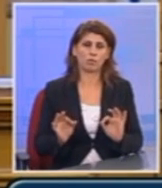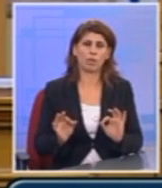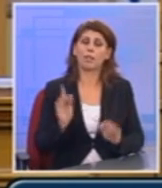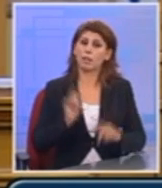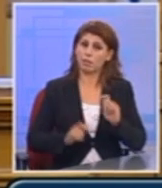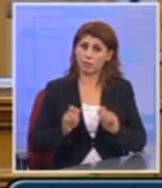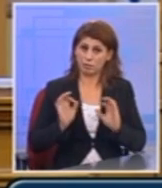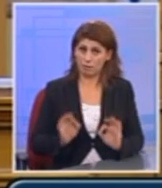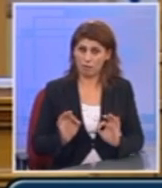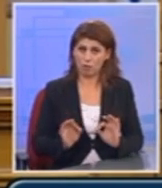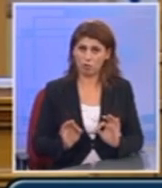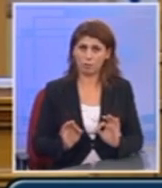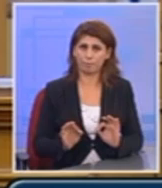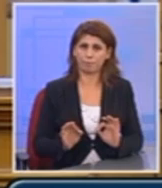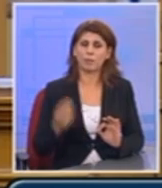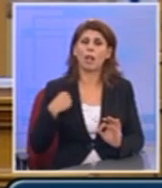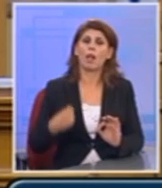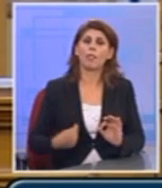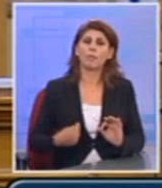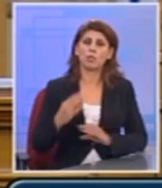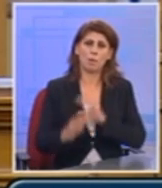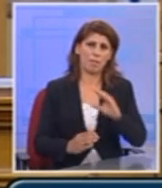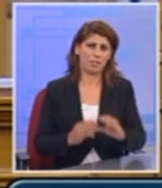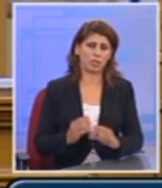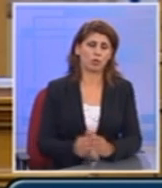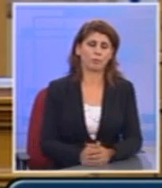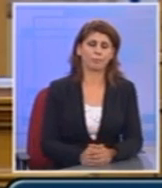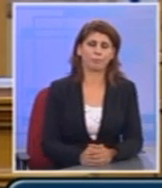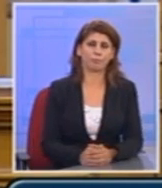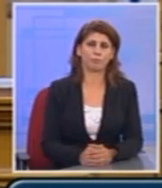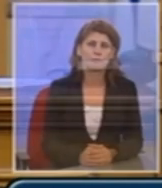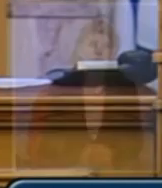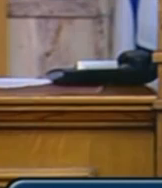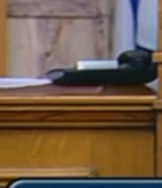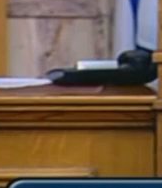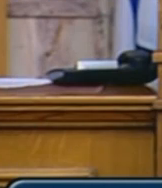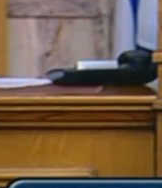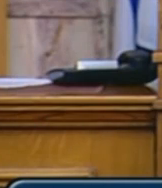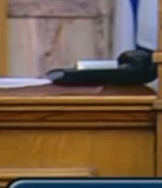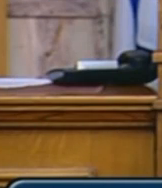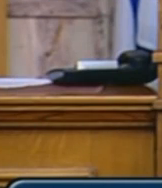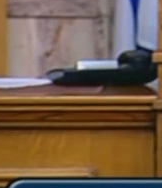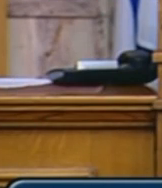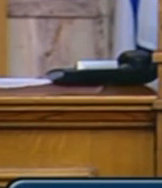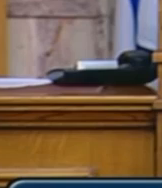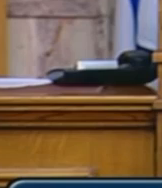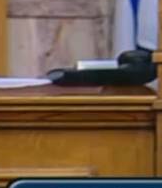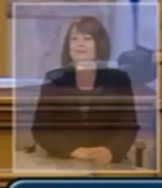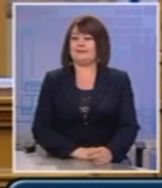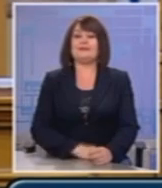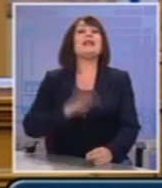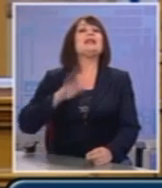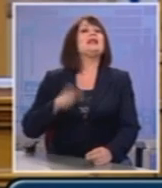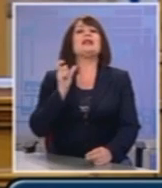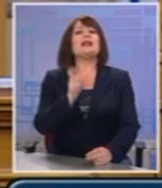δημιουργία βεβαίως δημοσίων επενδύσεων μια τελευταία κουβέντα σχετικά με τις επιπτώσεις